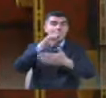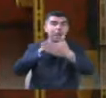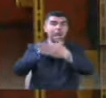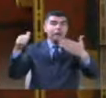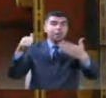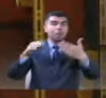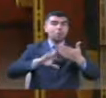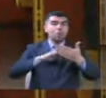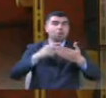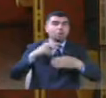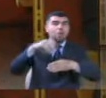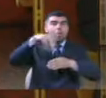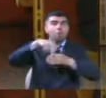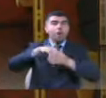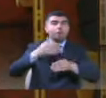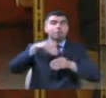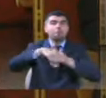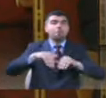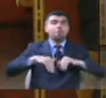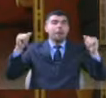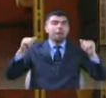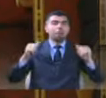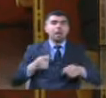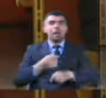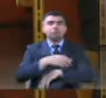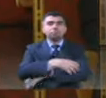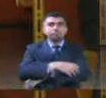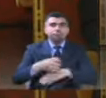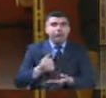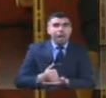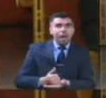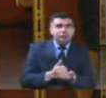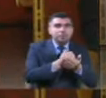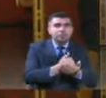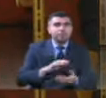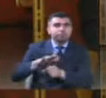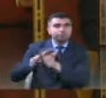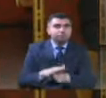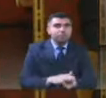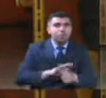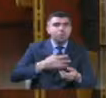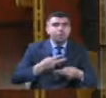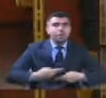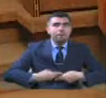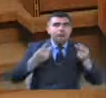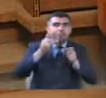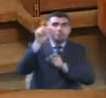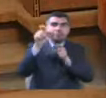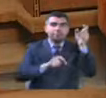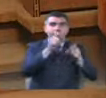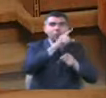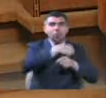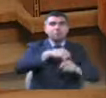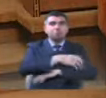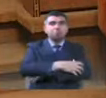المقدم أمام مجلس النواب بمحاربة الفقر والهشاشة مما يضمن تحسين ظروف عيش الفئات